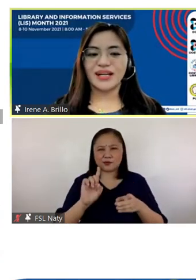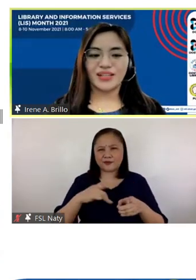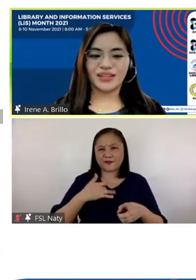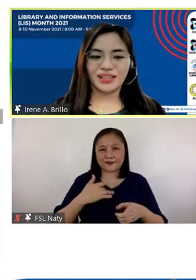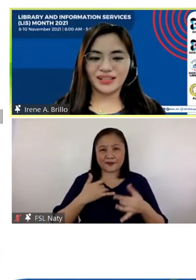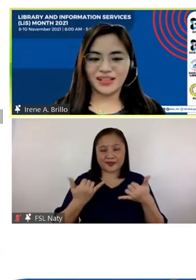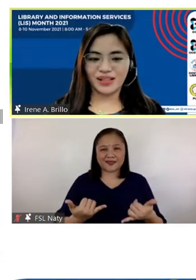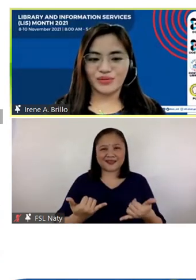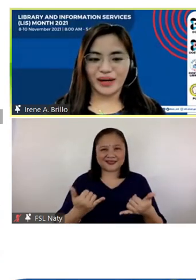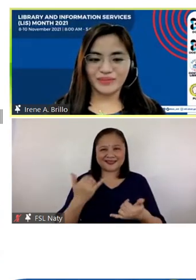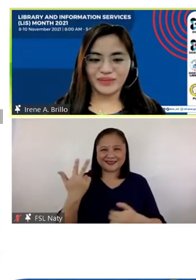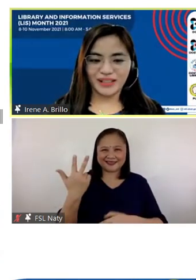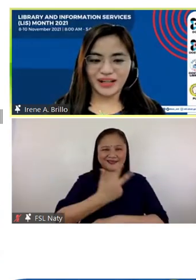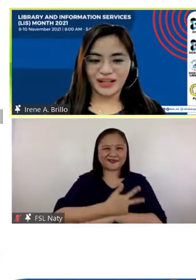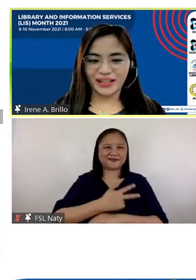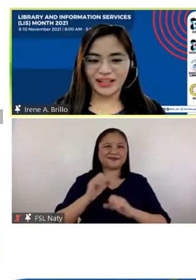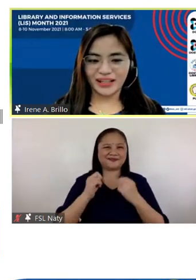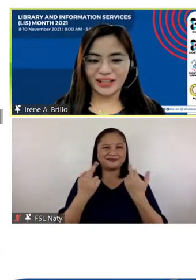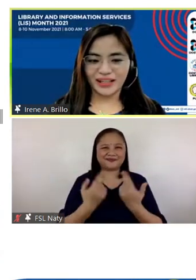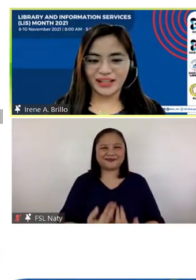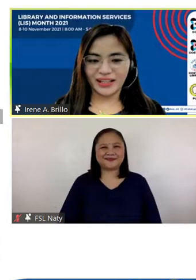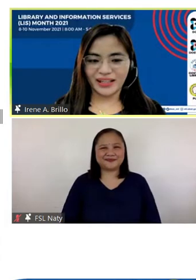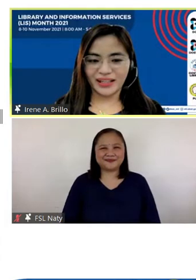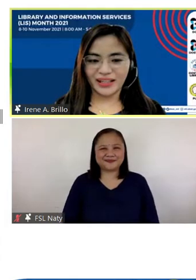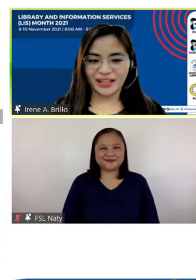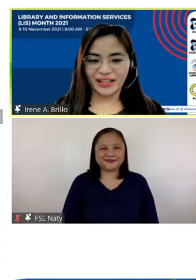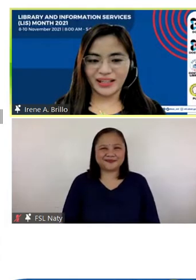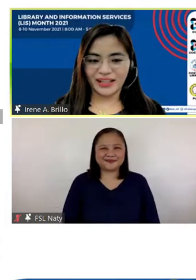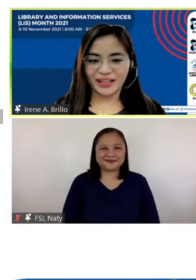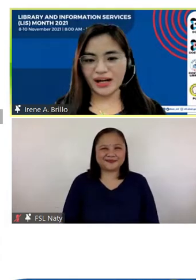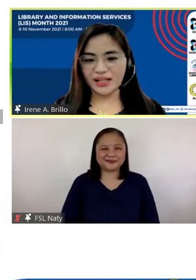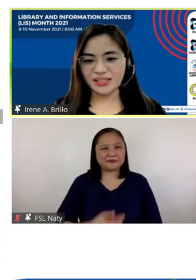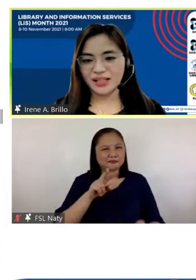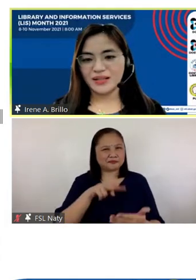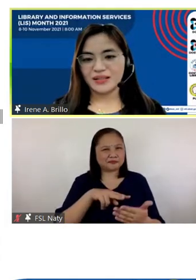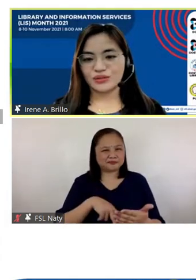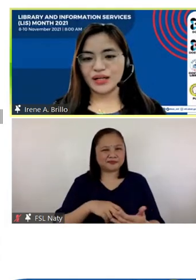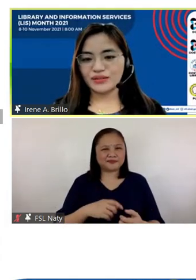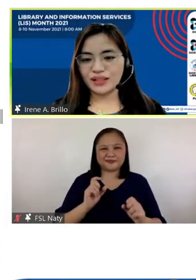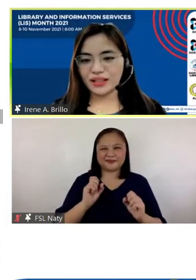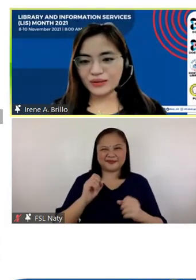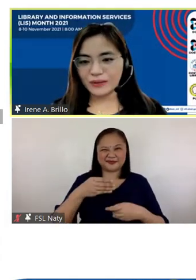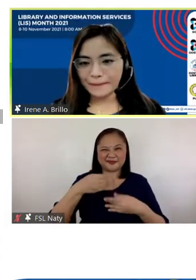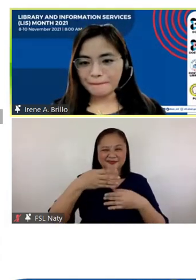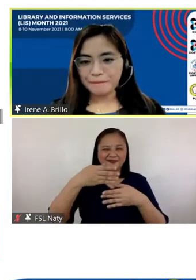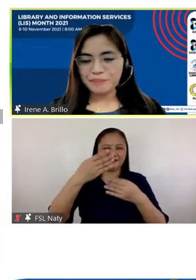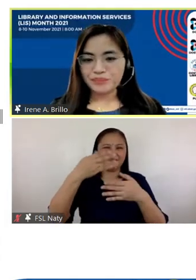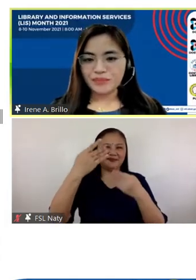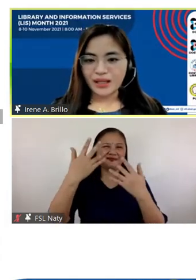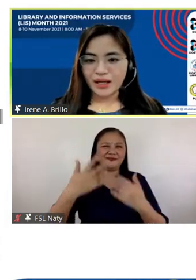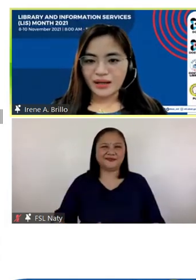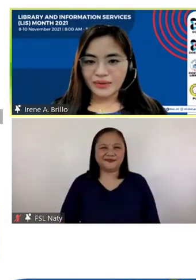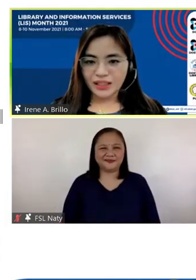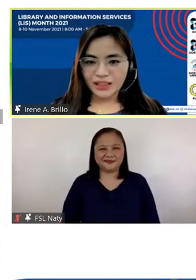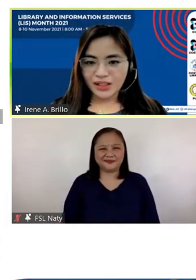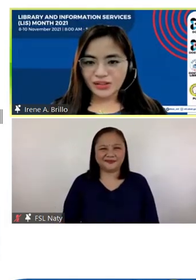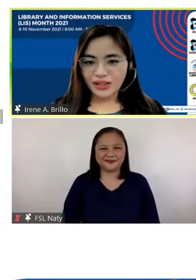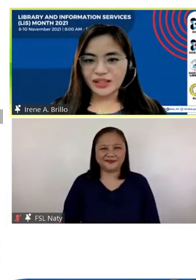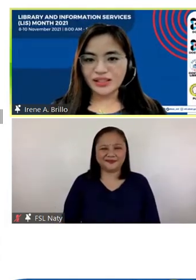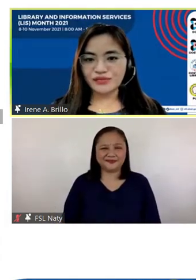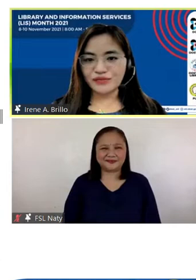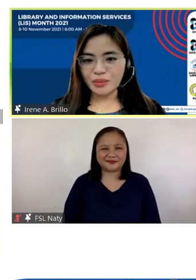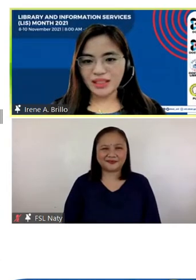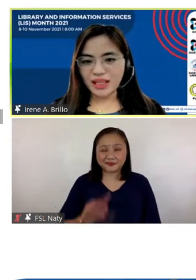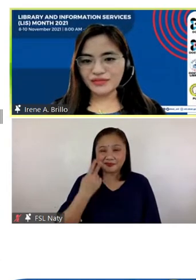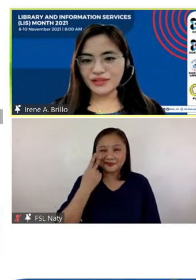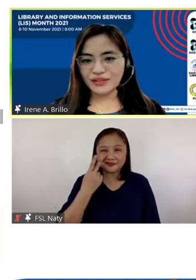this 3-day webinar. Ayan, nagbabasa ako very fast. So kung ano lang yung makita ko,